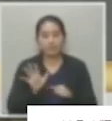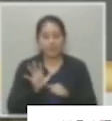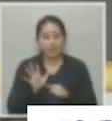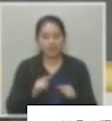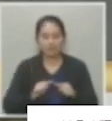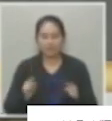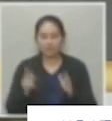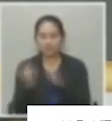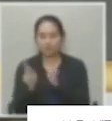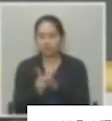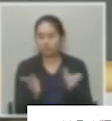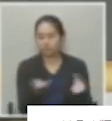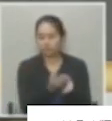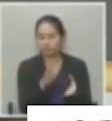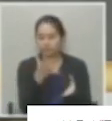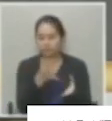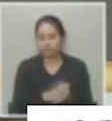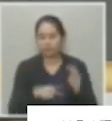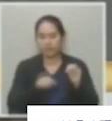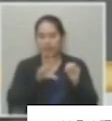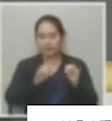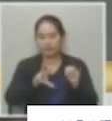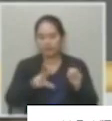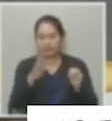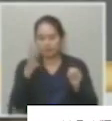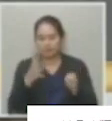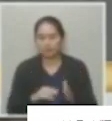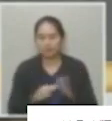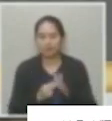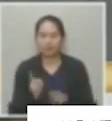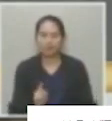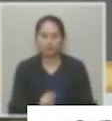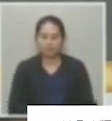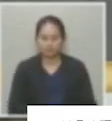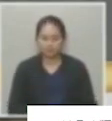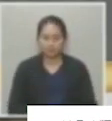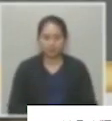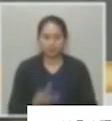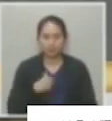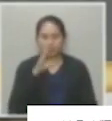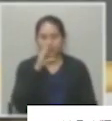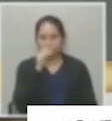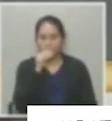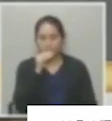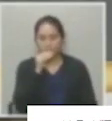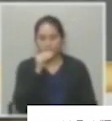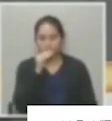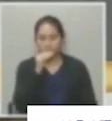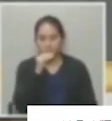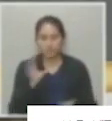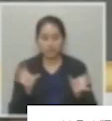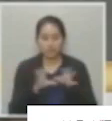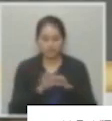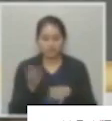ในกฎหมายวิธีการงบประมาณในมาตรา53เนี่ยมันเกิดอะไรขึ้นผมพูดเรื่องนี้มันเกี่ยวกับสิ่งที่เราพูดกันไหม